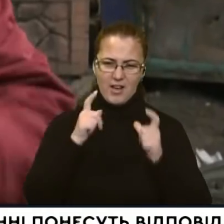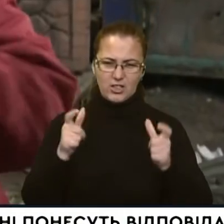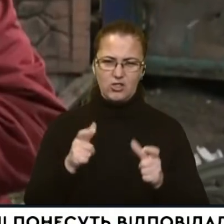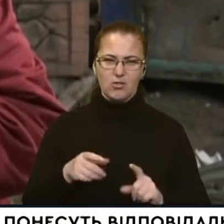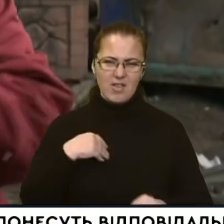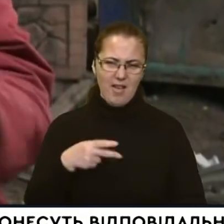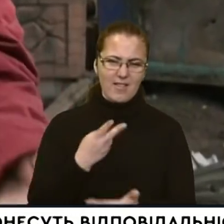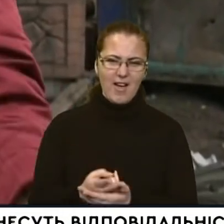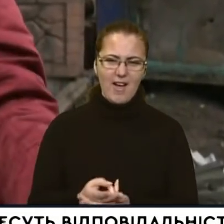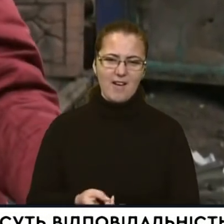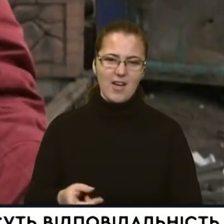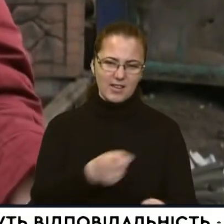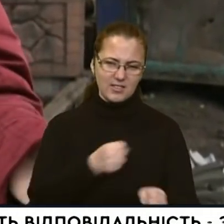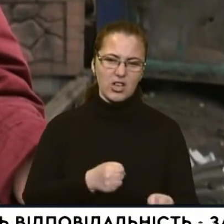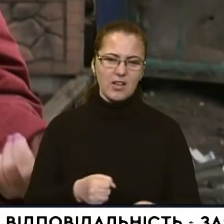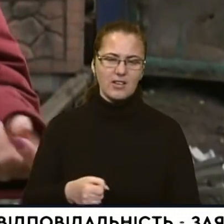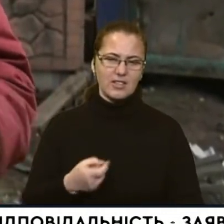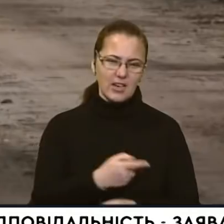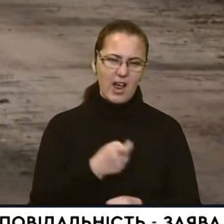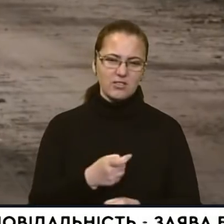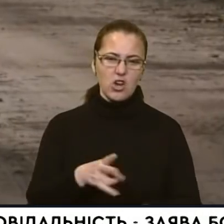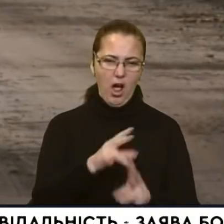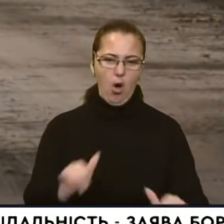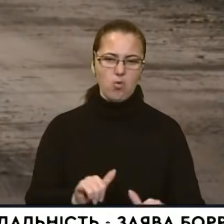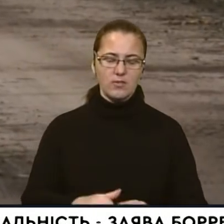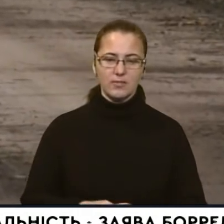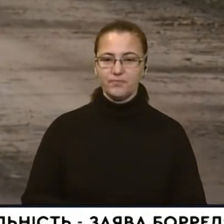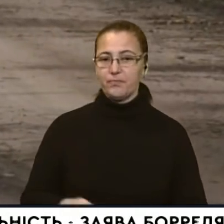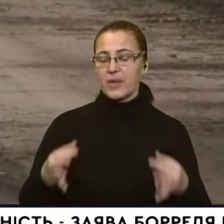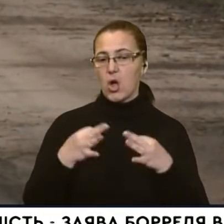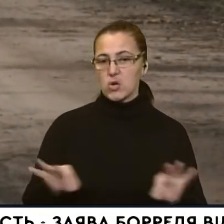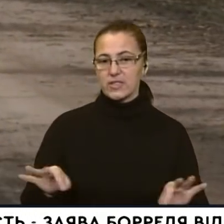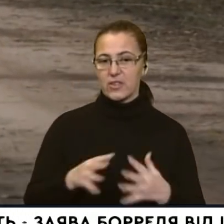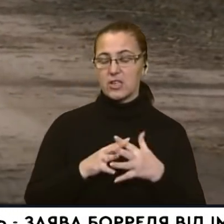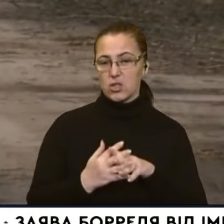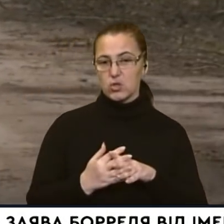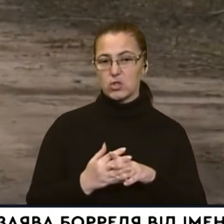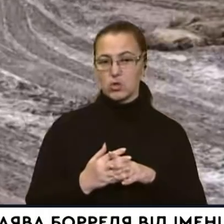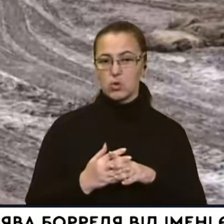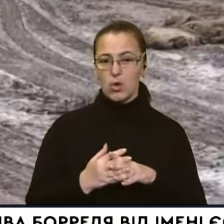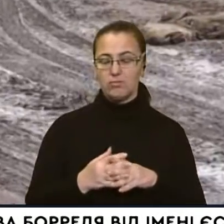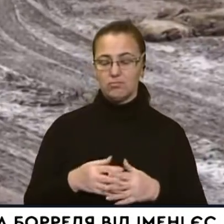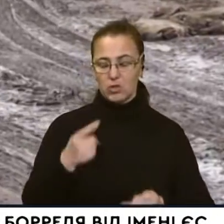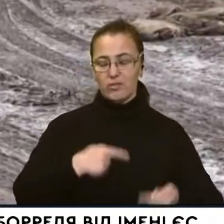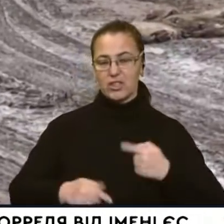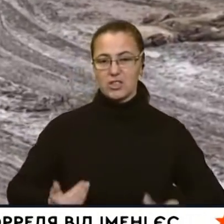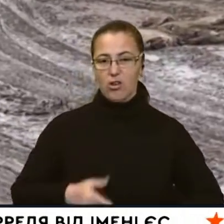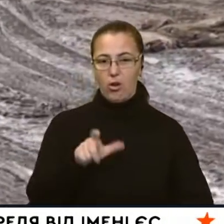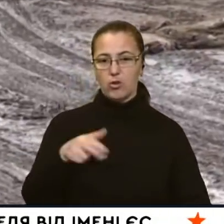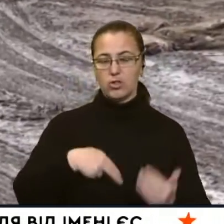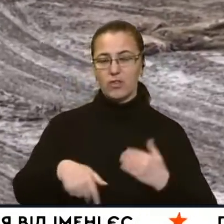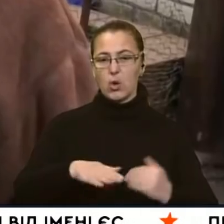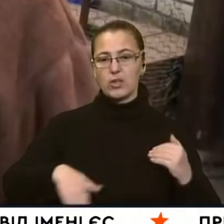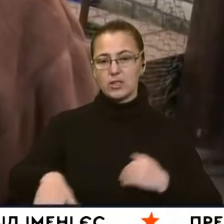ти можеш робити? Ну, уб'єш мене, ну, невже ти думаєш, сука, що ти всіх поб'єш? У звільнену Лукашівку поступово повертається життя. Люди виходять на двір.